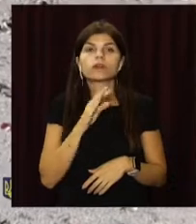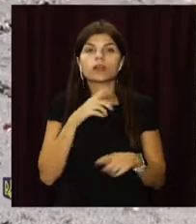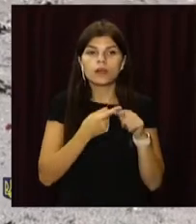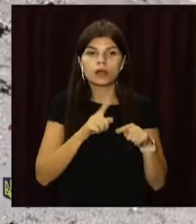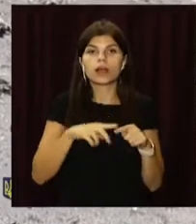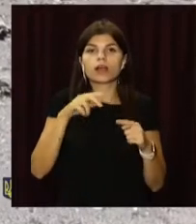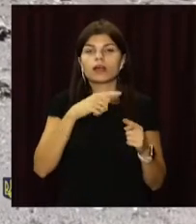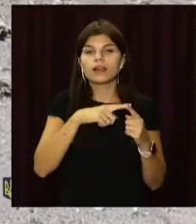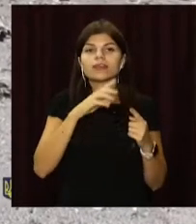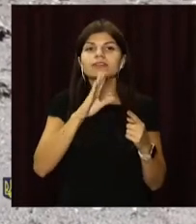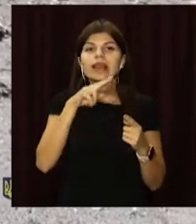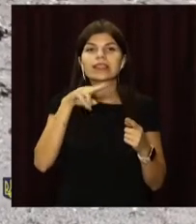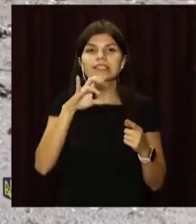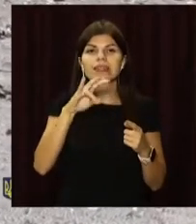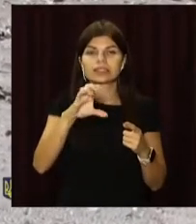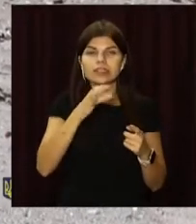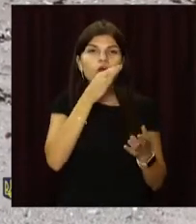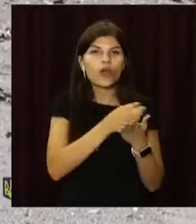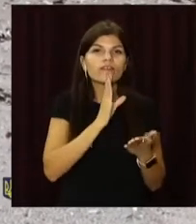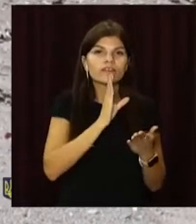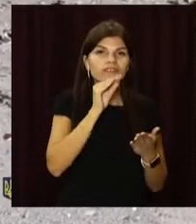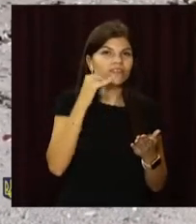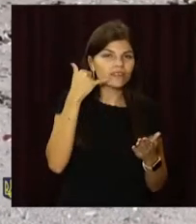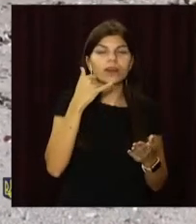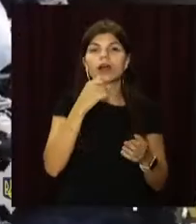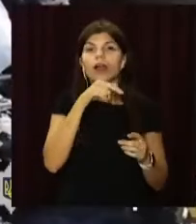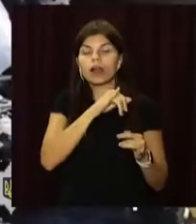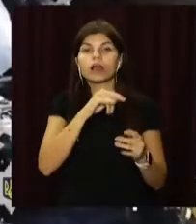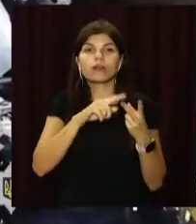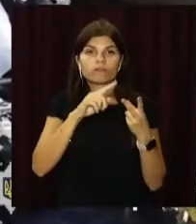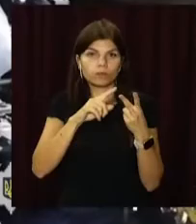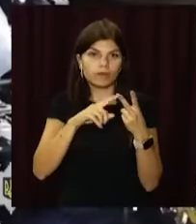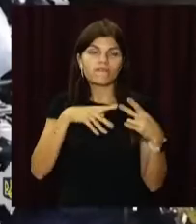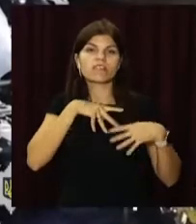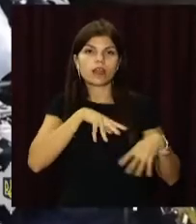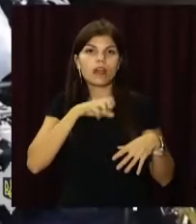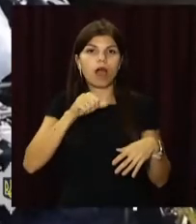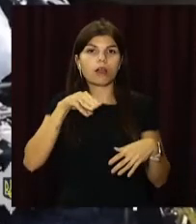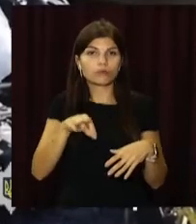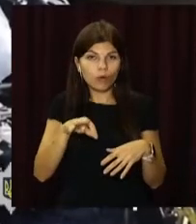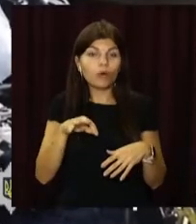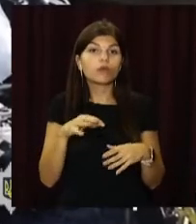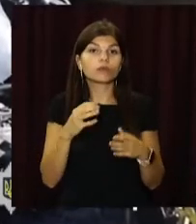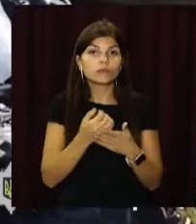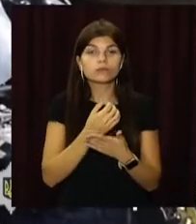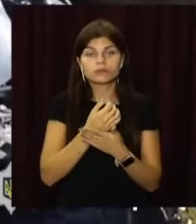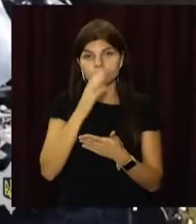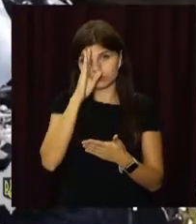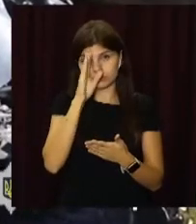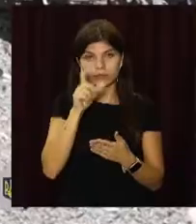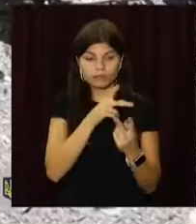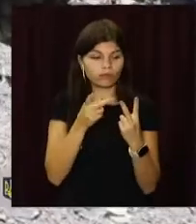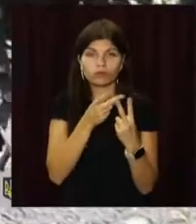речниця ДСНС у Дніпропетровській області Дар'я Гречищева та ветеран АТО, інструктор громадської організації «Український легіон» Олексій Кавлак.